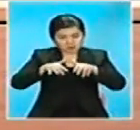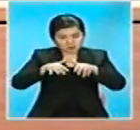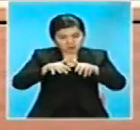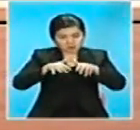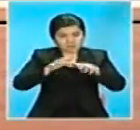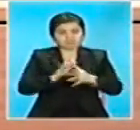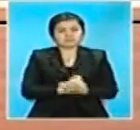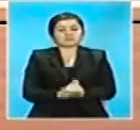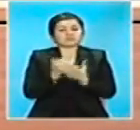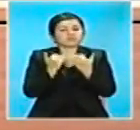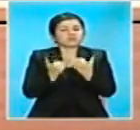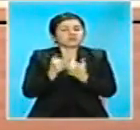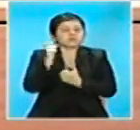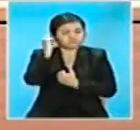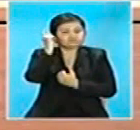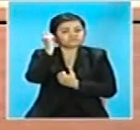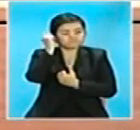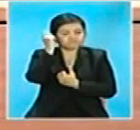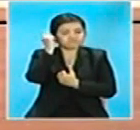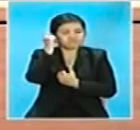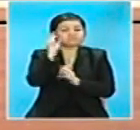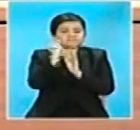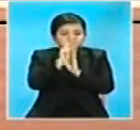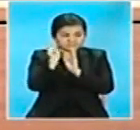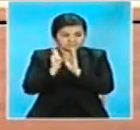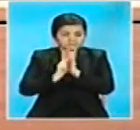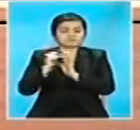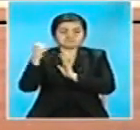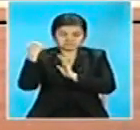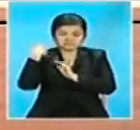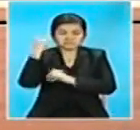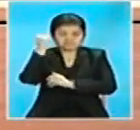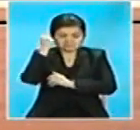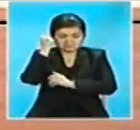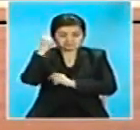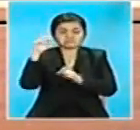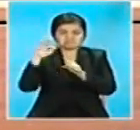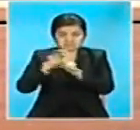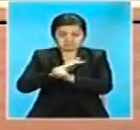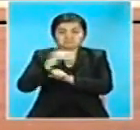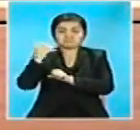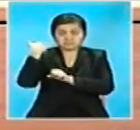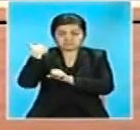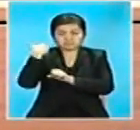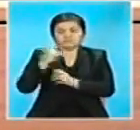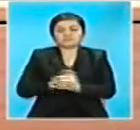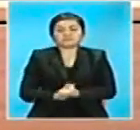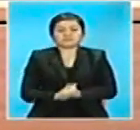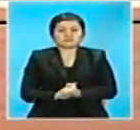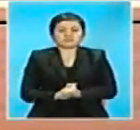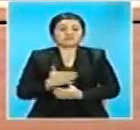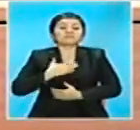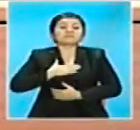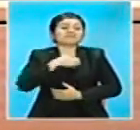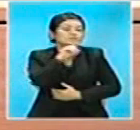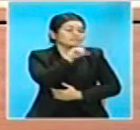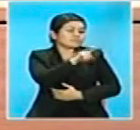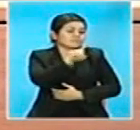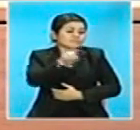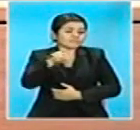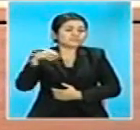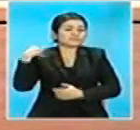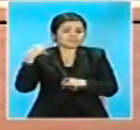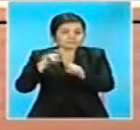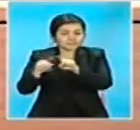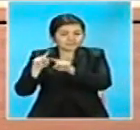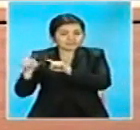นะครับเดี๋ยวนี้มีความเข้าใจเรื่องกฎหมายเป็นอย่างยิ่งนะครับซึ่งได้สอบถามแล้วก็คอยติดตามเรื่องการ